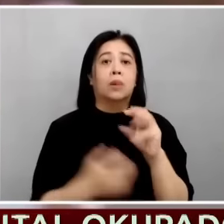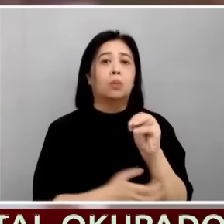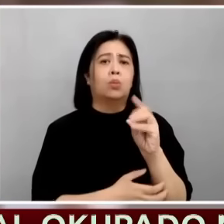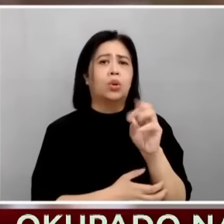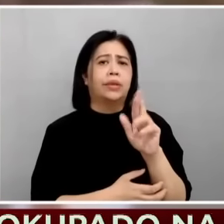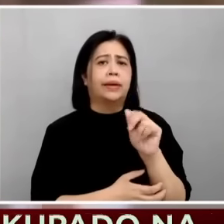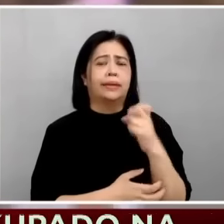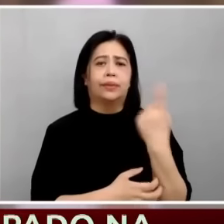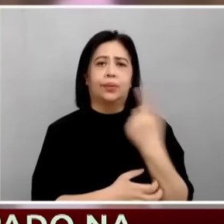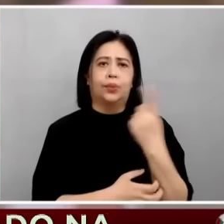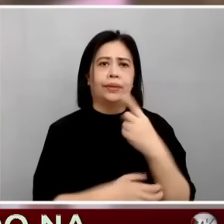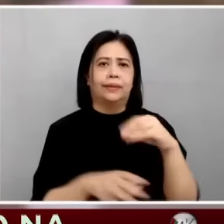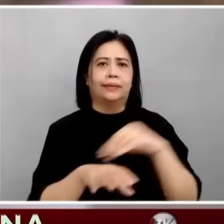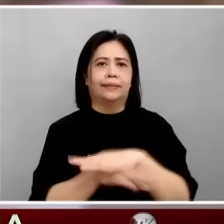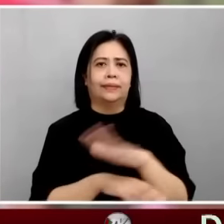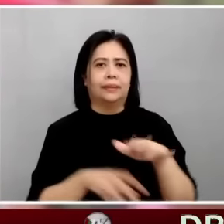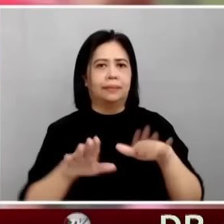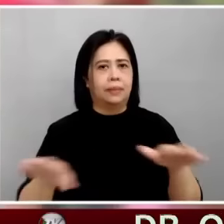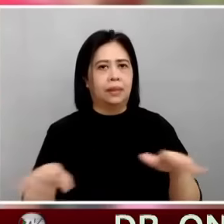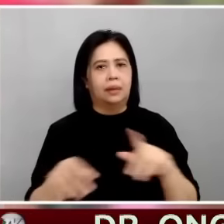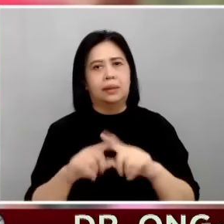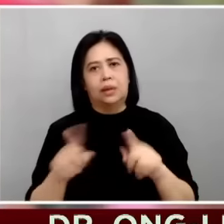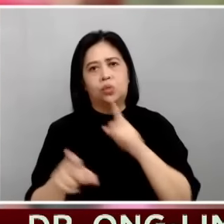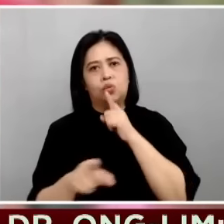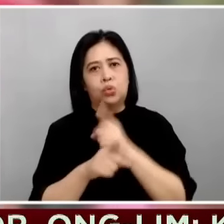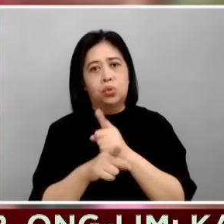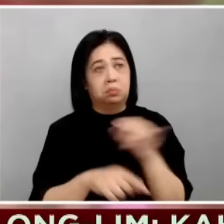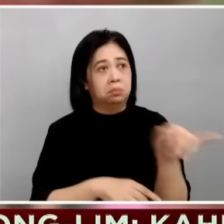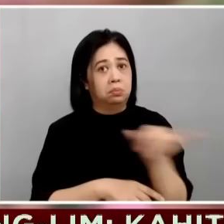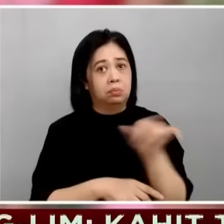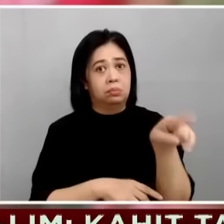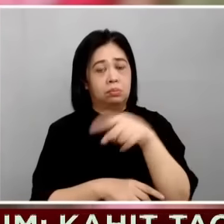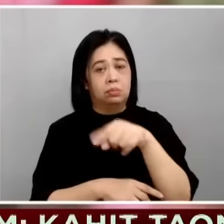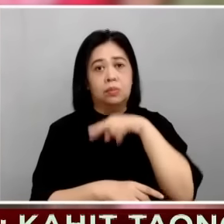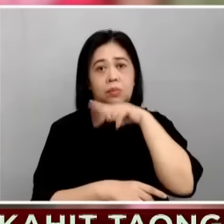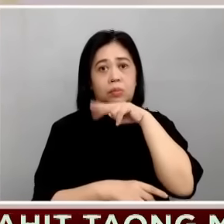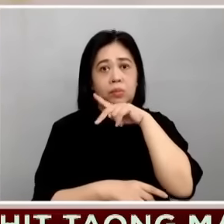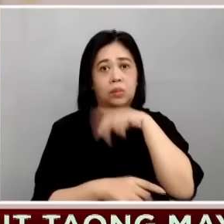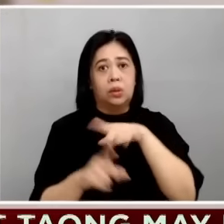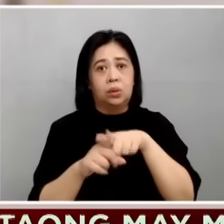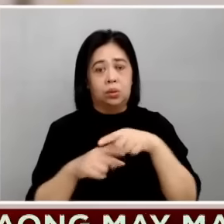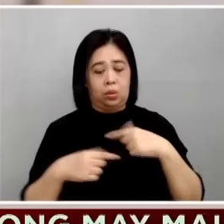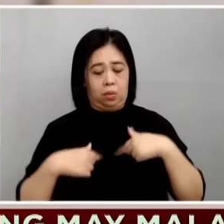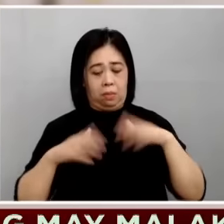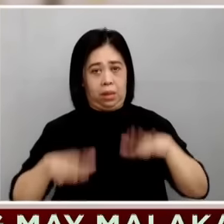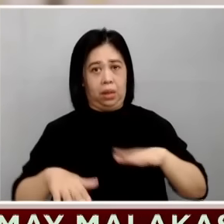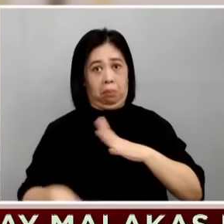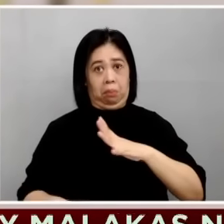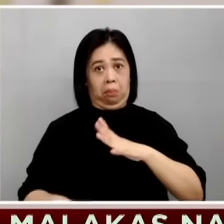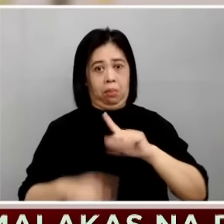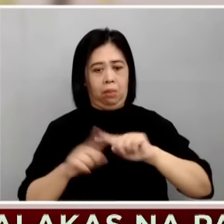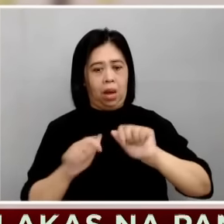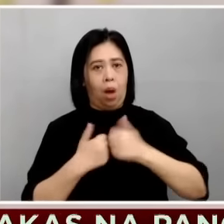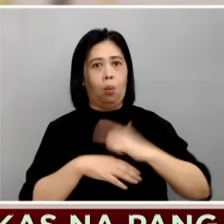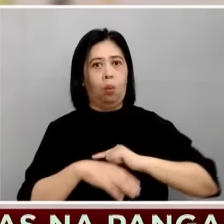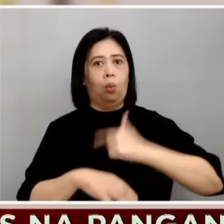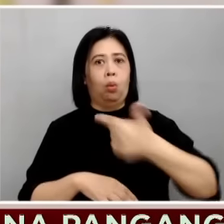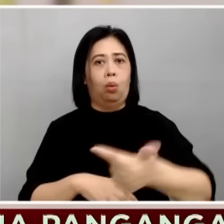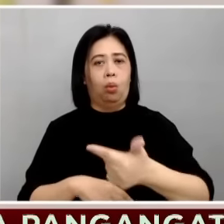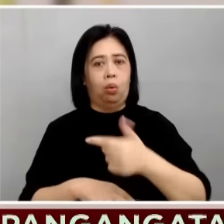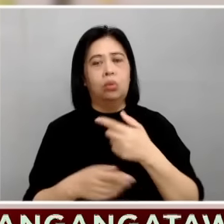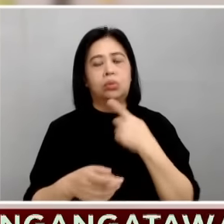ng COVID sa bata, hindi naman sigurado kung ganito rin ang epekto ng virus sa kanyang mahahawa. Paalala ni Dr. Ko sa mga